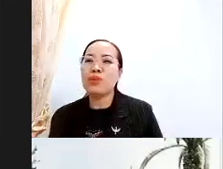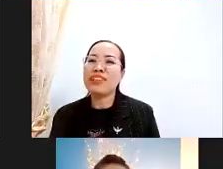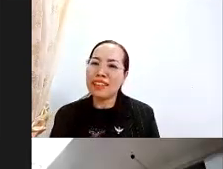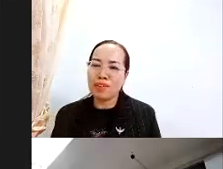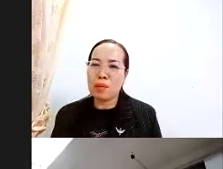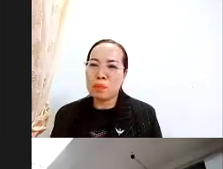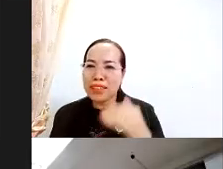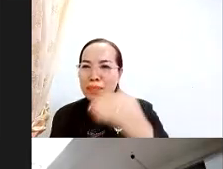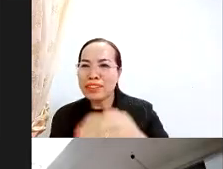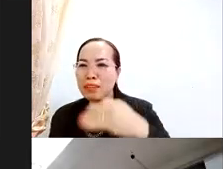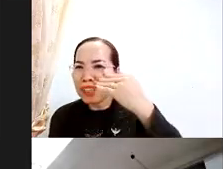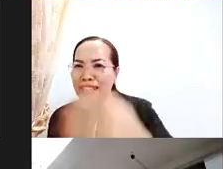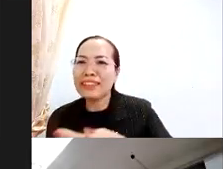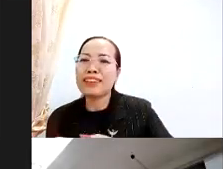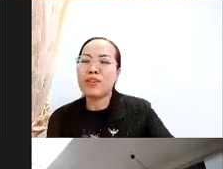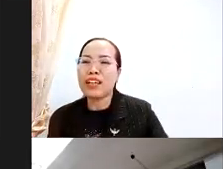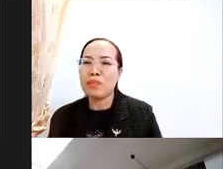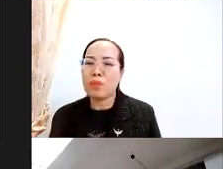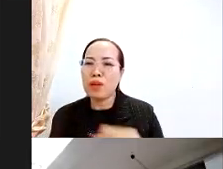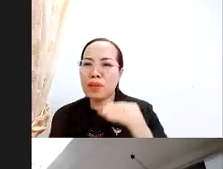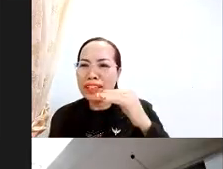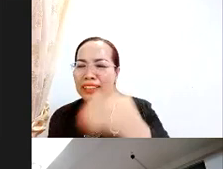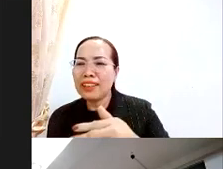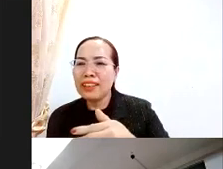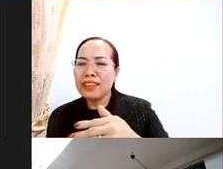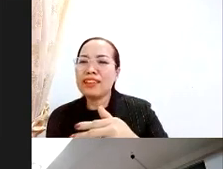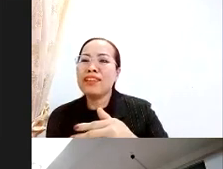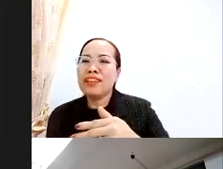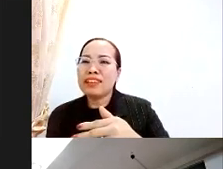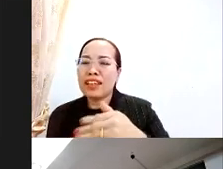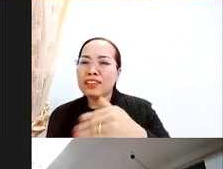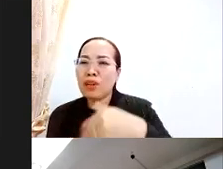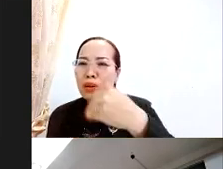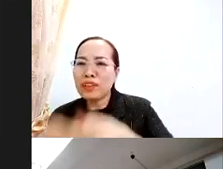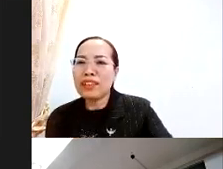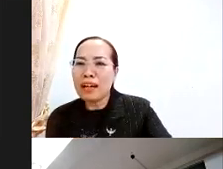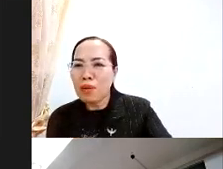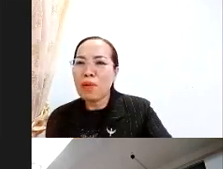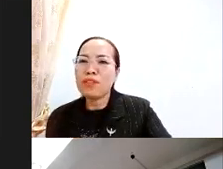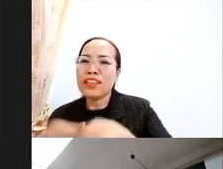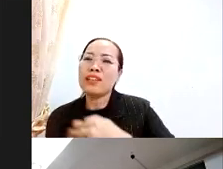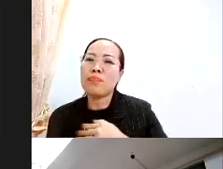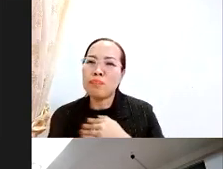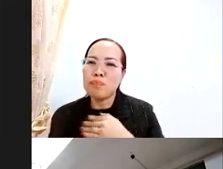quây chỉ mới sạ đặc nòm tai bờ dương mình hiên từng quây khăng mộc phong mình hiên đường từ do luôn từ đã